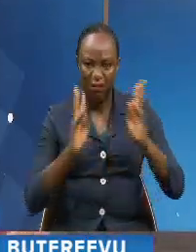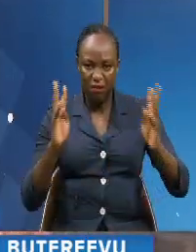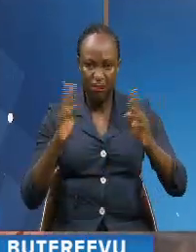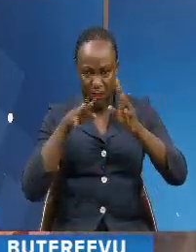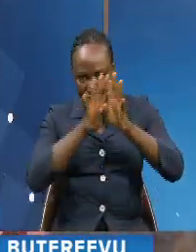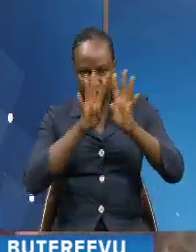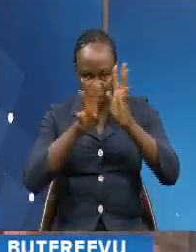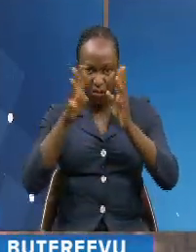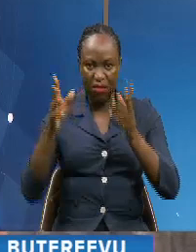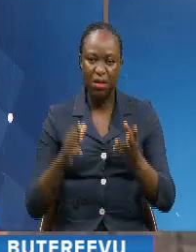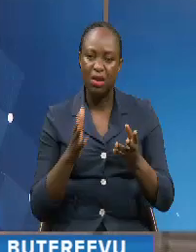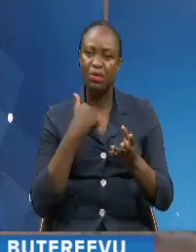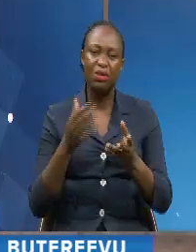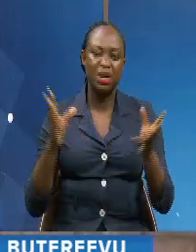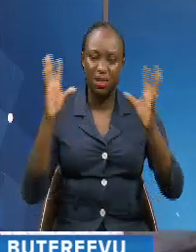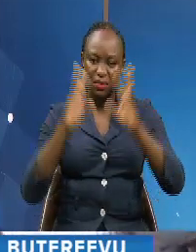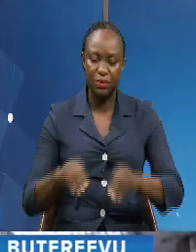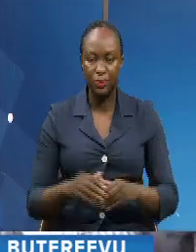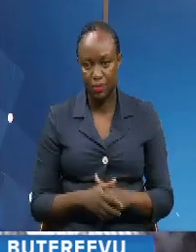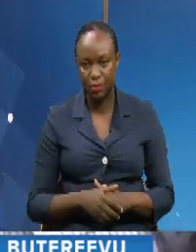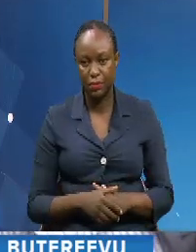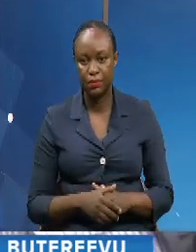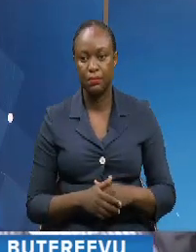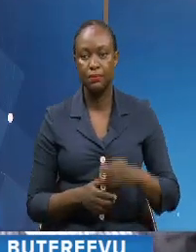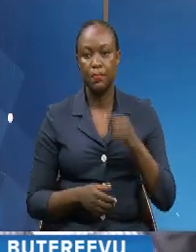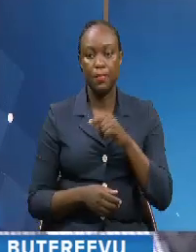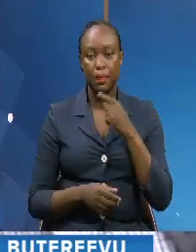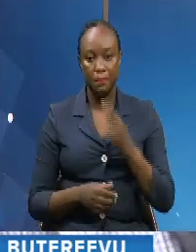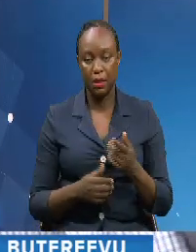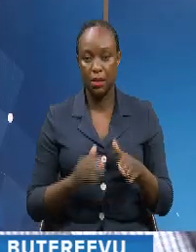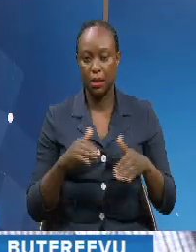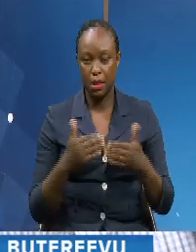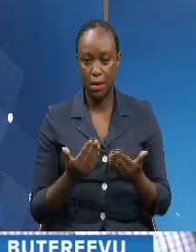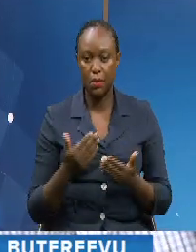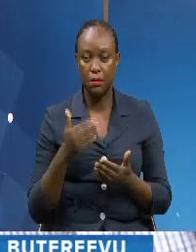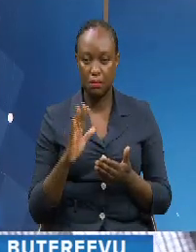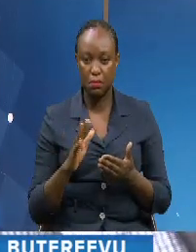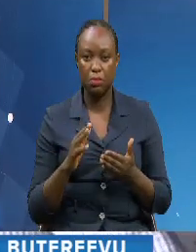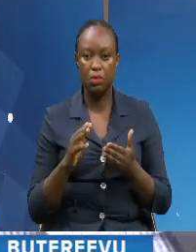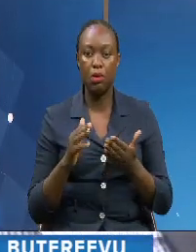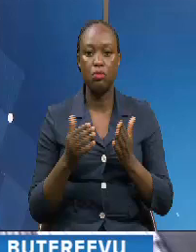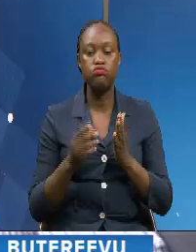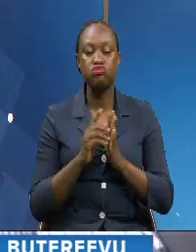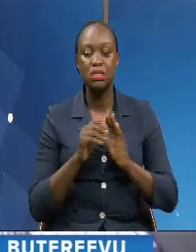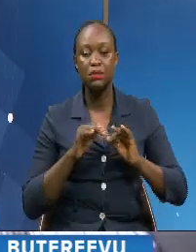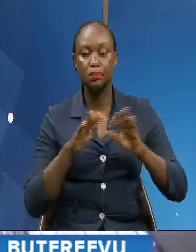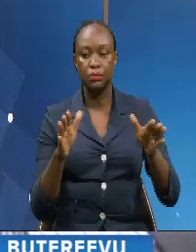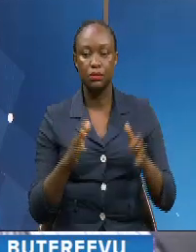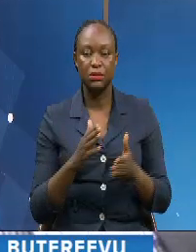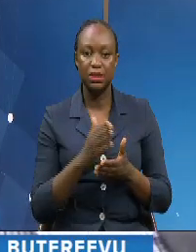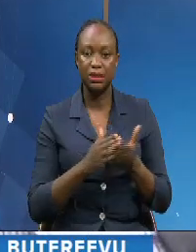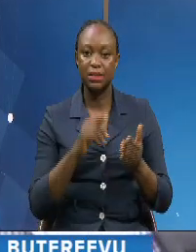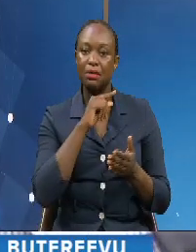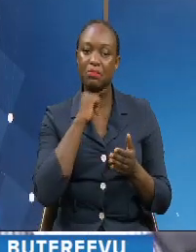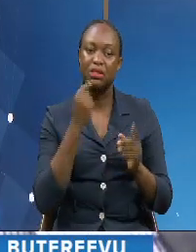nkola gye yatuuma Operation Bye Bye Biwempe. Kigambibwa okwagala okunyikiza enkola eno, Omusumba Ssenyonga aliko abasumba okuva mu